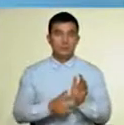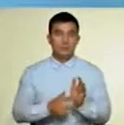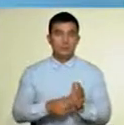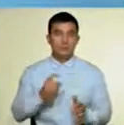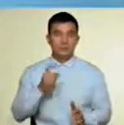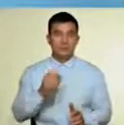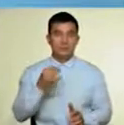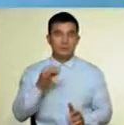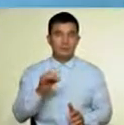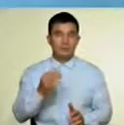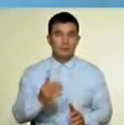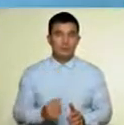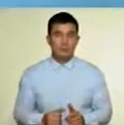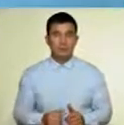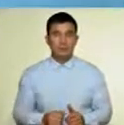7xy